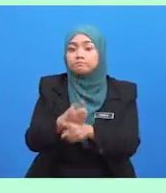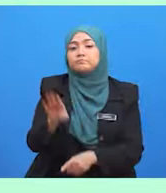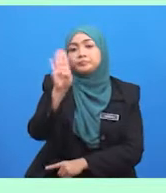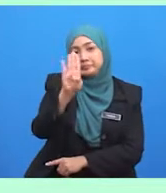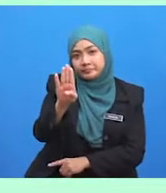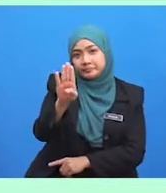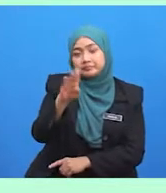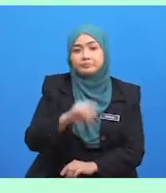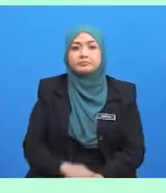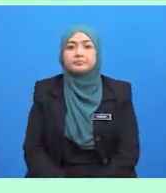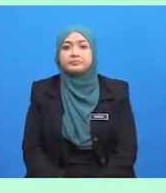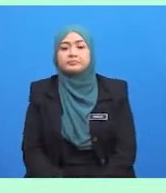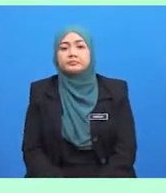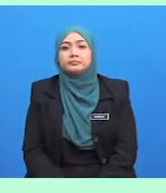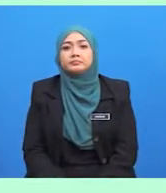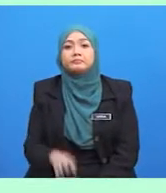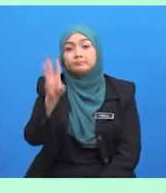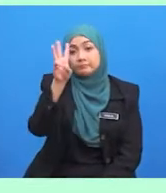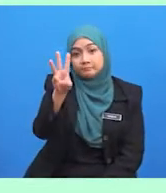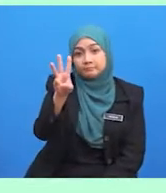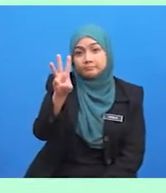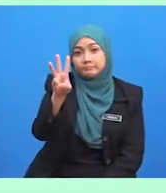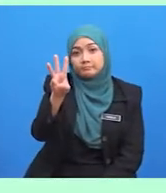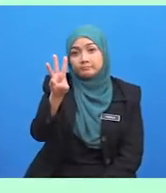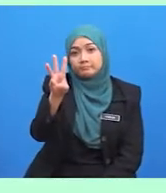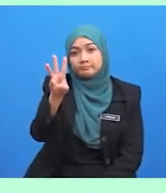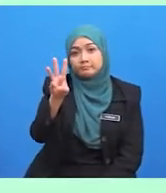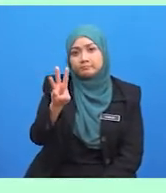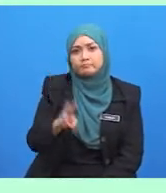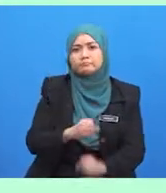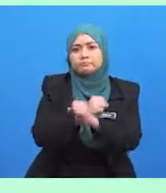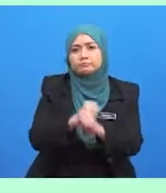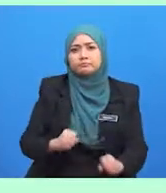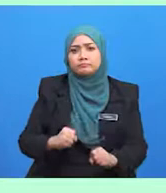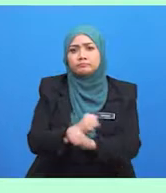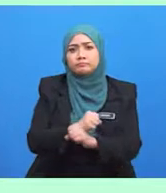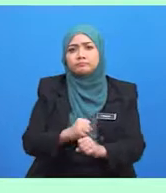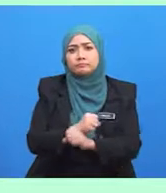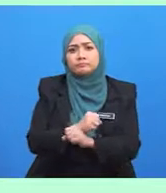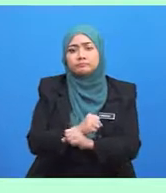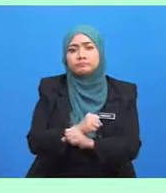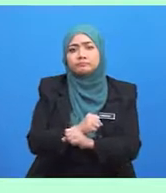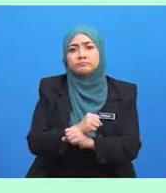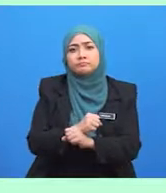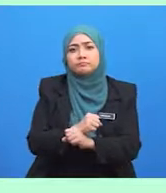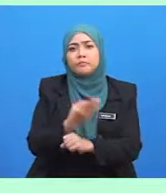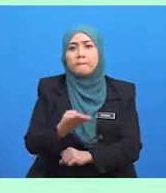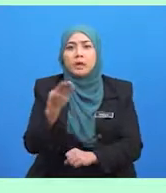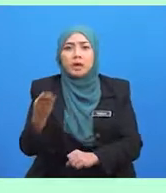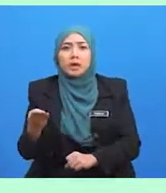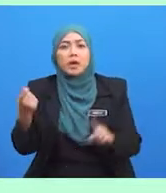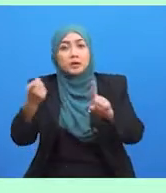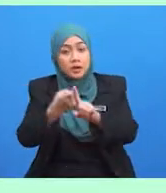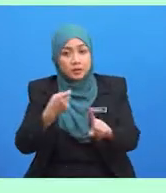Kuota. Soalan ke-6. Sekatan yang merupakan larangan mengimport barangan